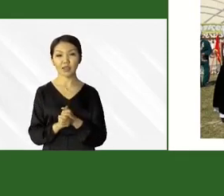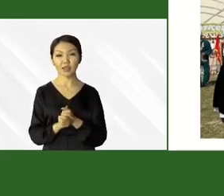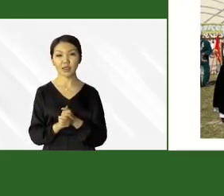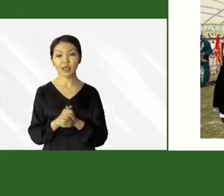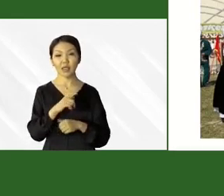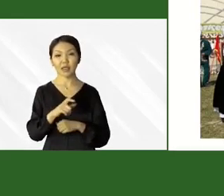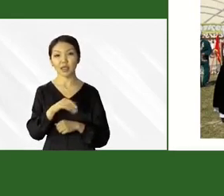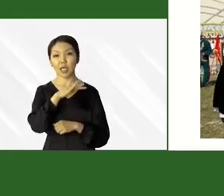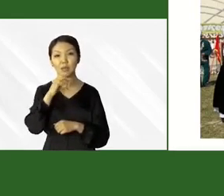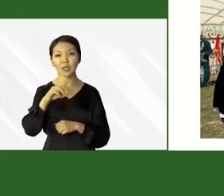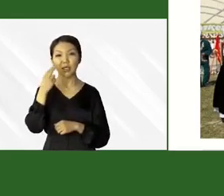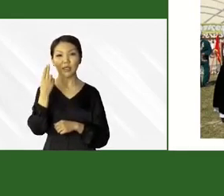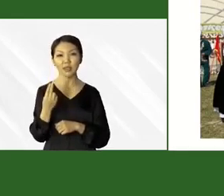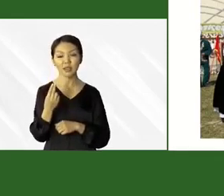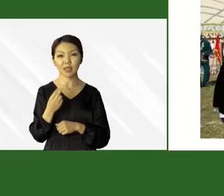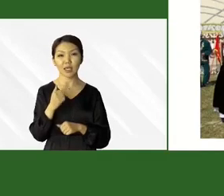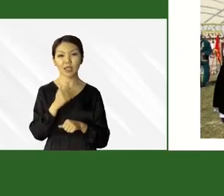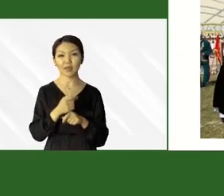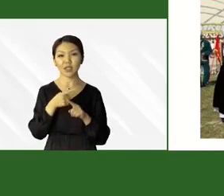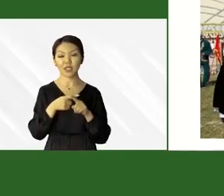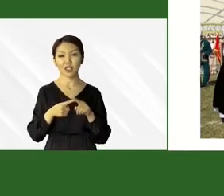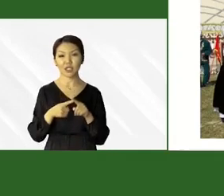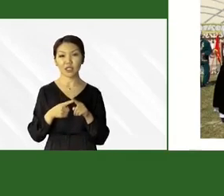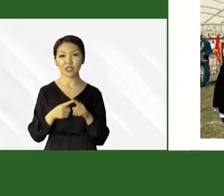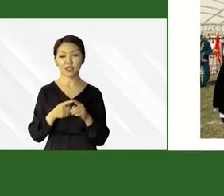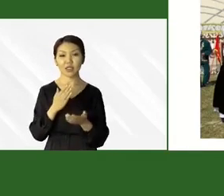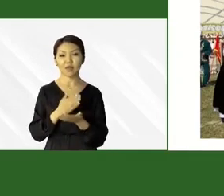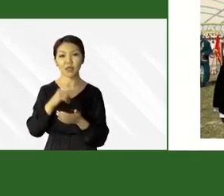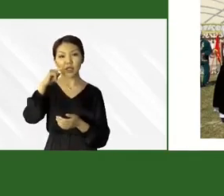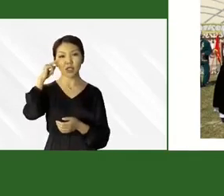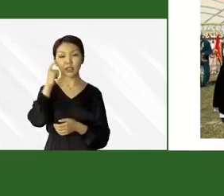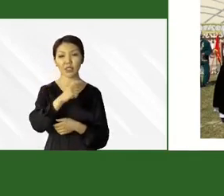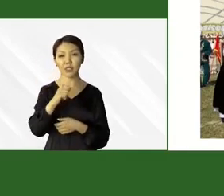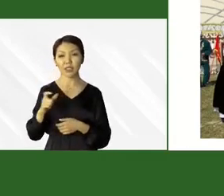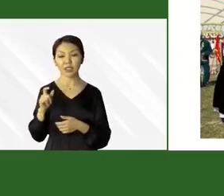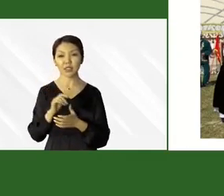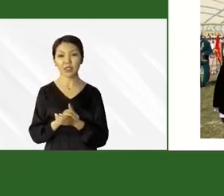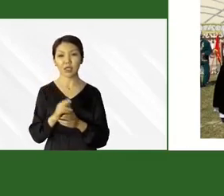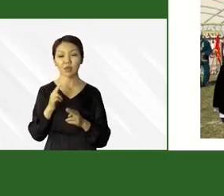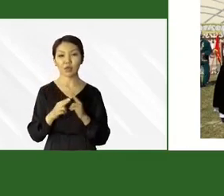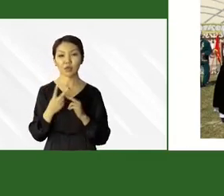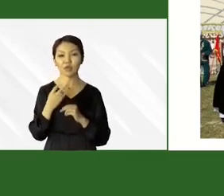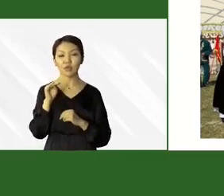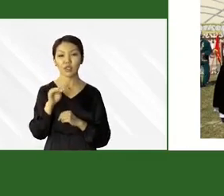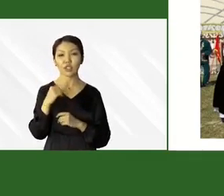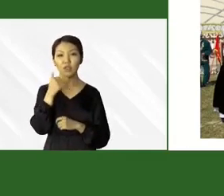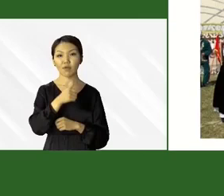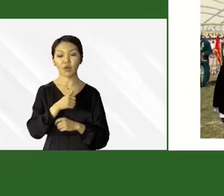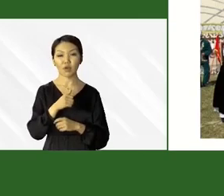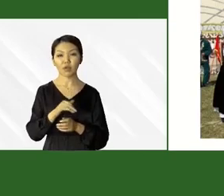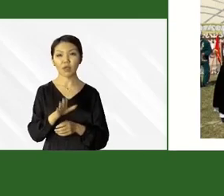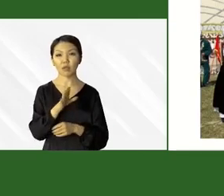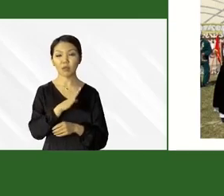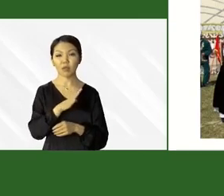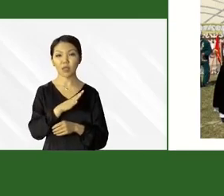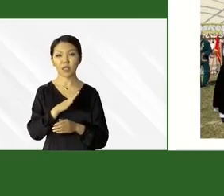Население многонациональное, основную часть составляют кыргызы. После 2000 года отмечался значительный